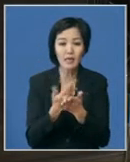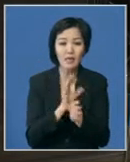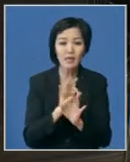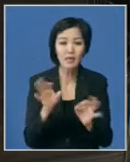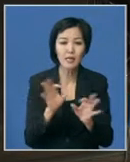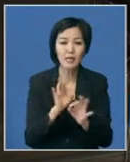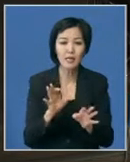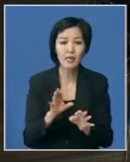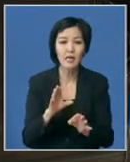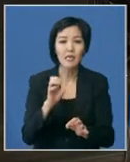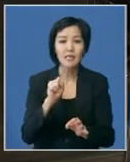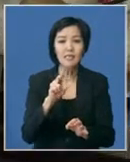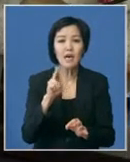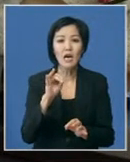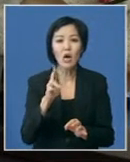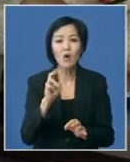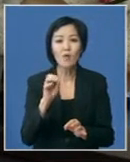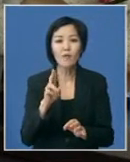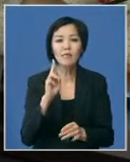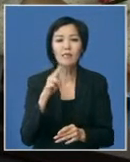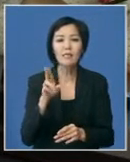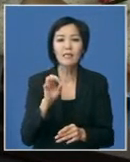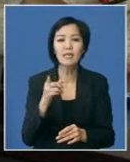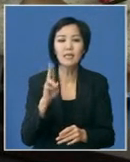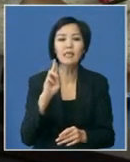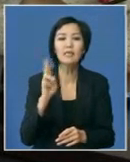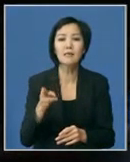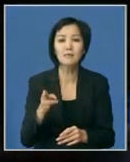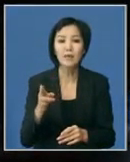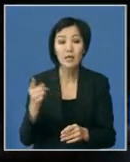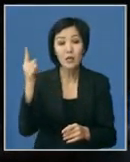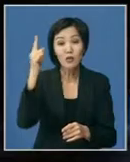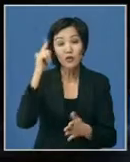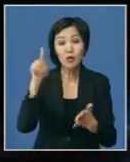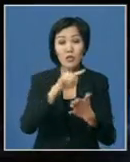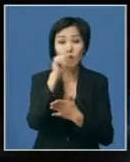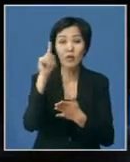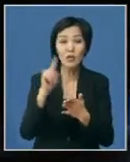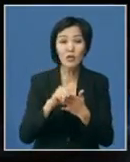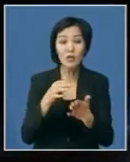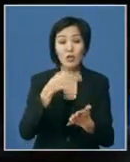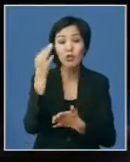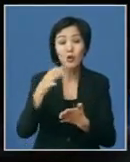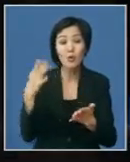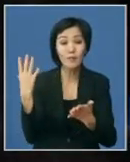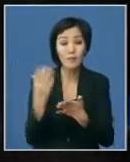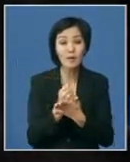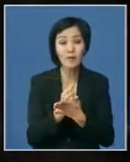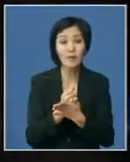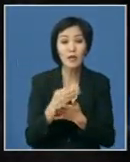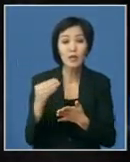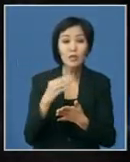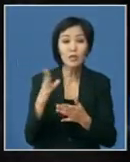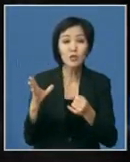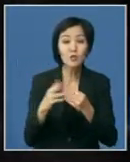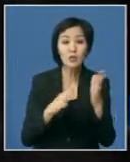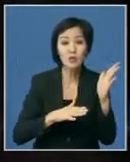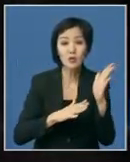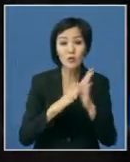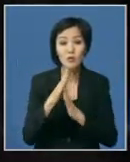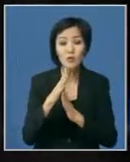Бәтима Сақауова деген кім? Жиынға келген мына жастардың көкейіндегі бұл сұраққа көп ұзамай-ақ жауап табылды. Жетісу жерінің өсіп